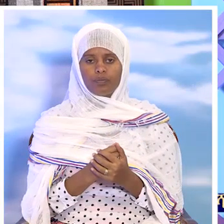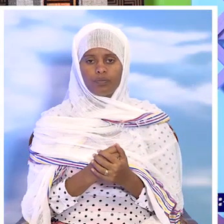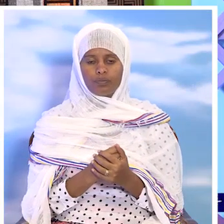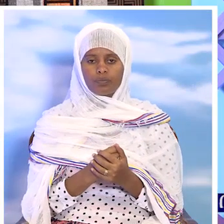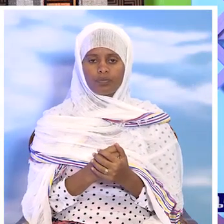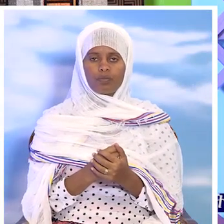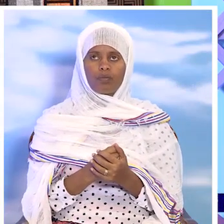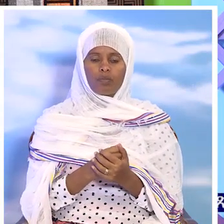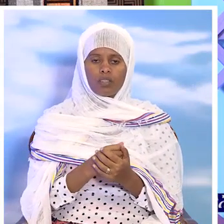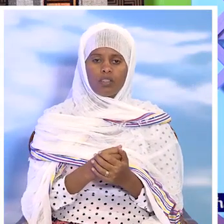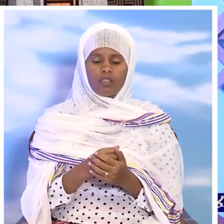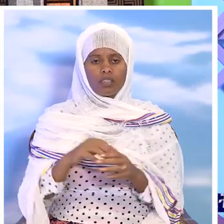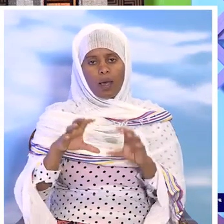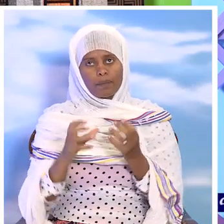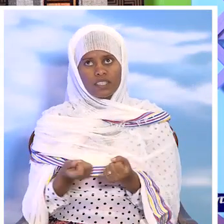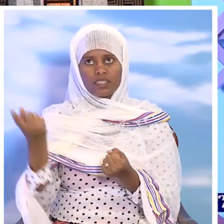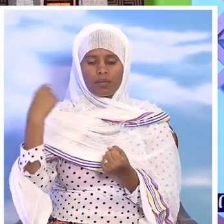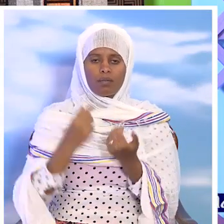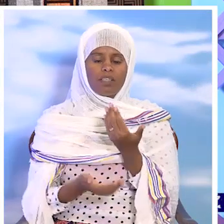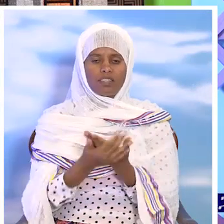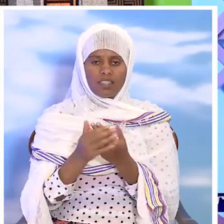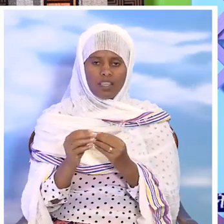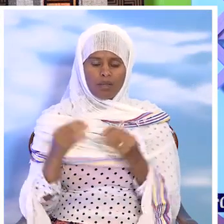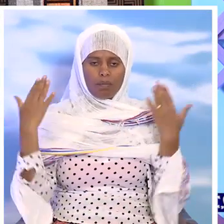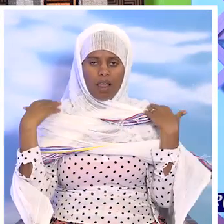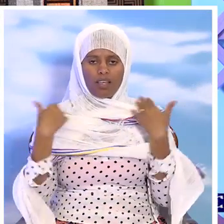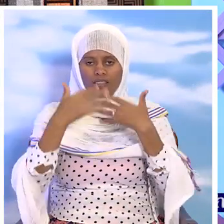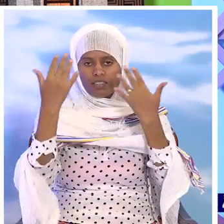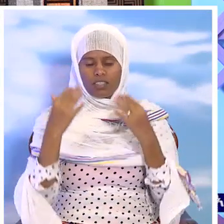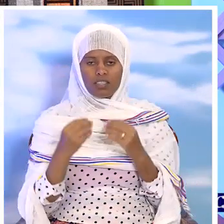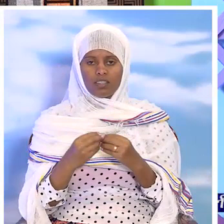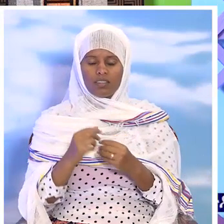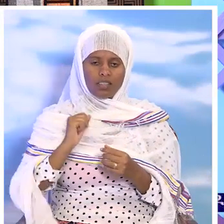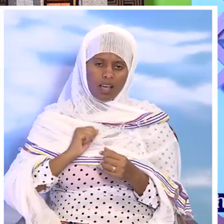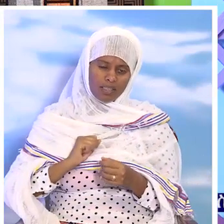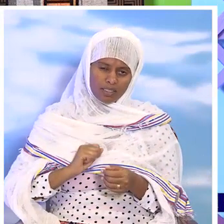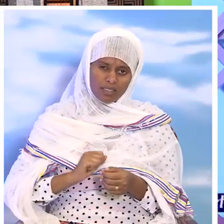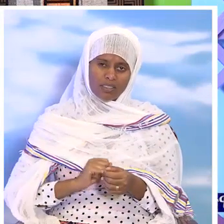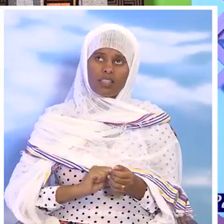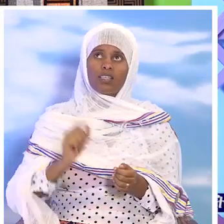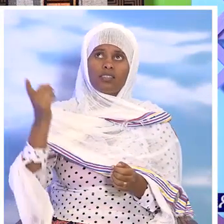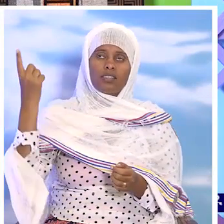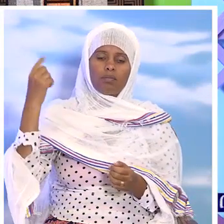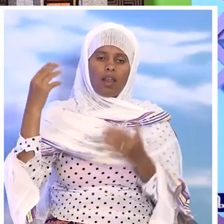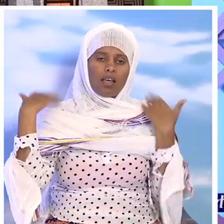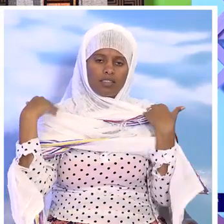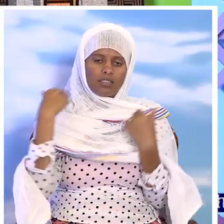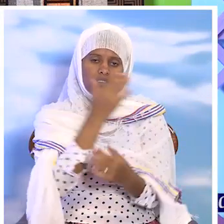ምእመናን እንተተዓጊስና መልኣኺ ግለፀልና ማለት እዩ። እንተተዓጊስና መልኣኽቲ የገልግሉና ማለት እዩ።